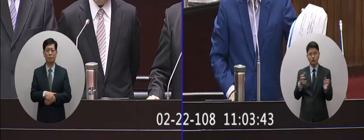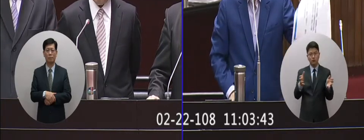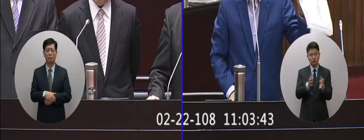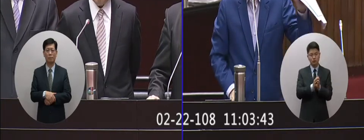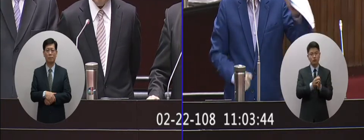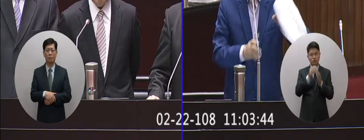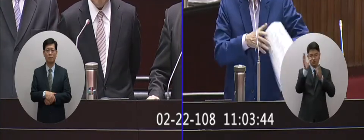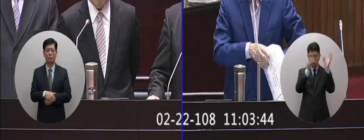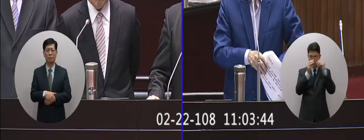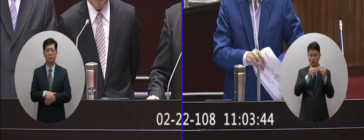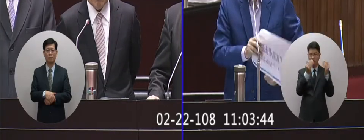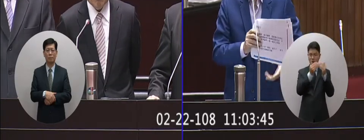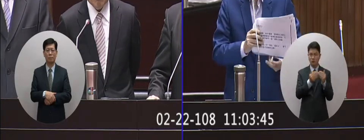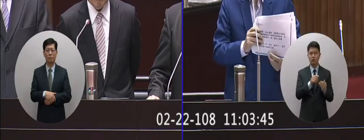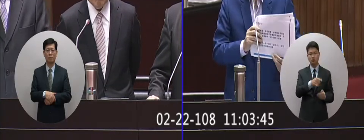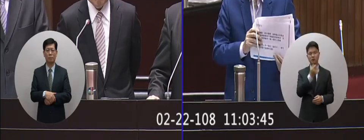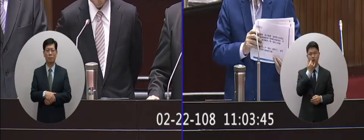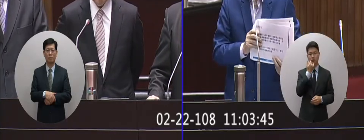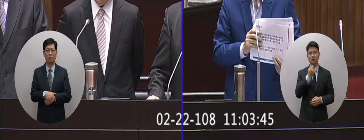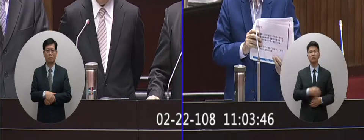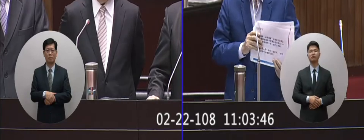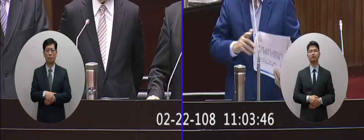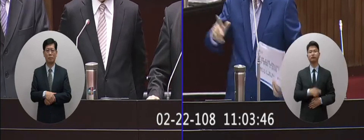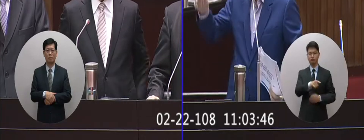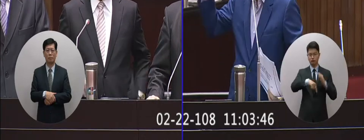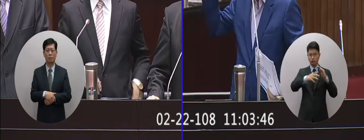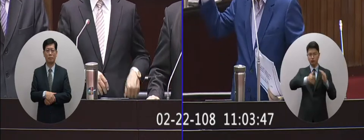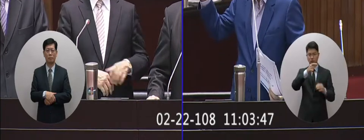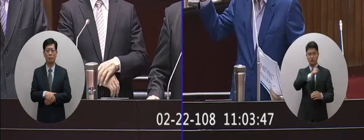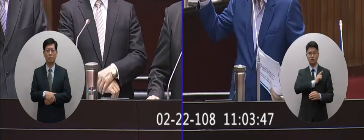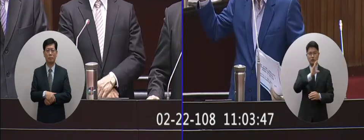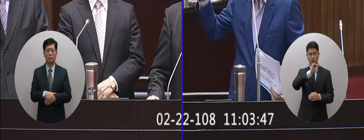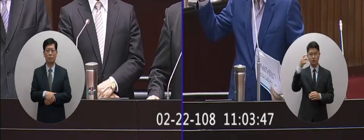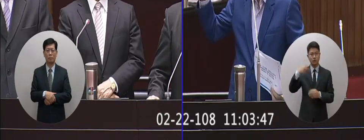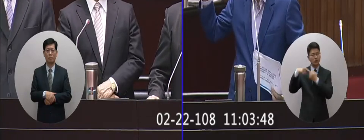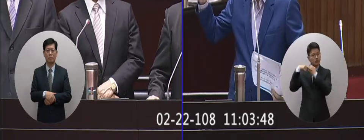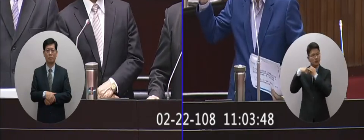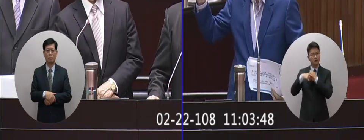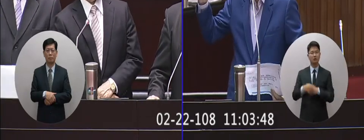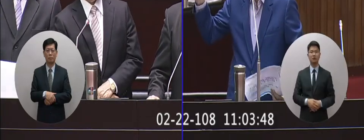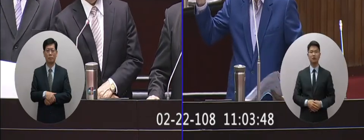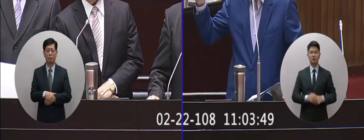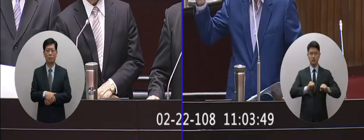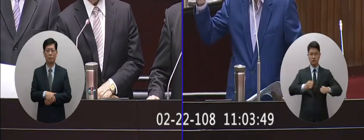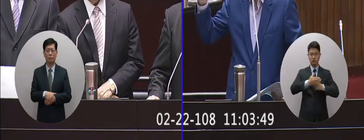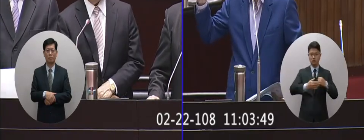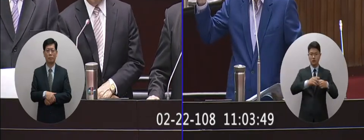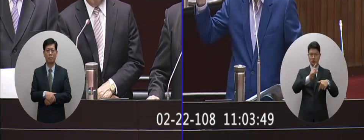院长，回去做一点研究，用健保卡来